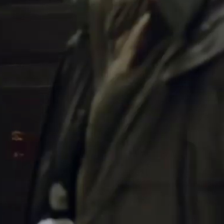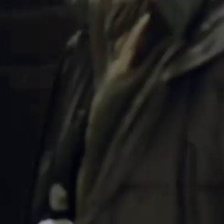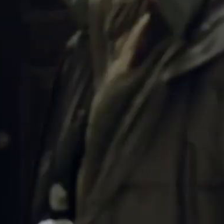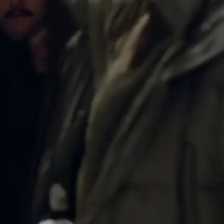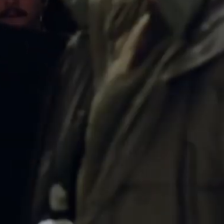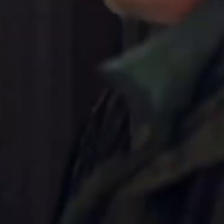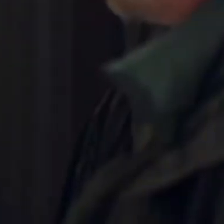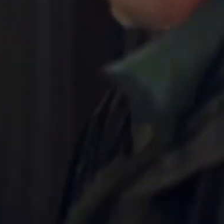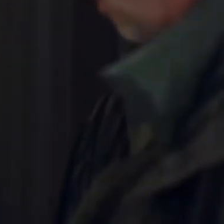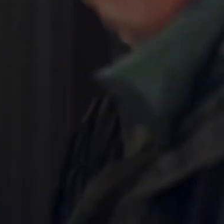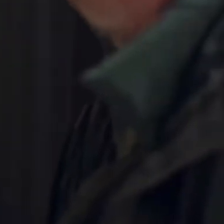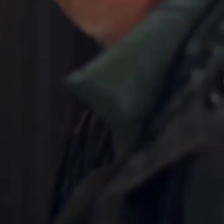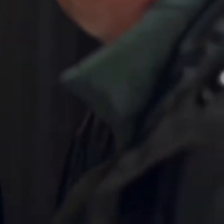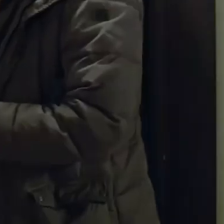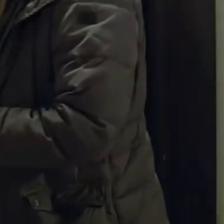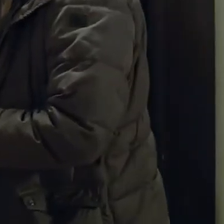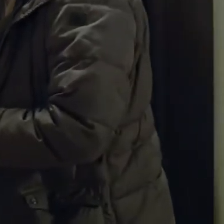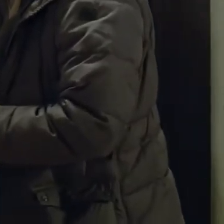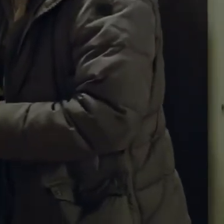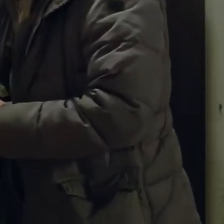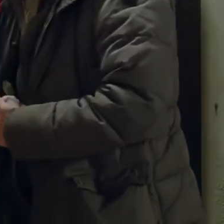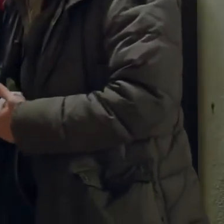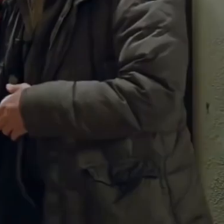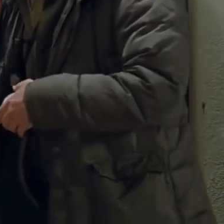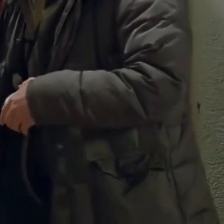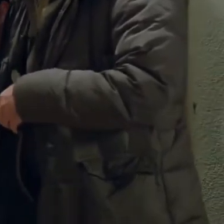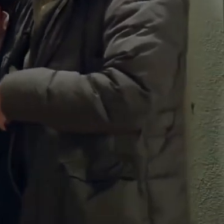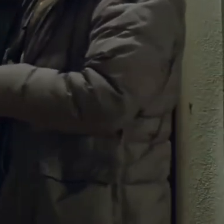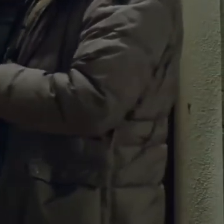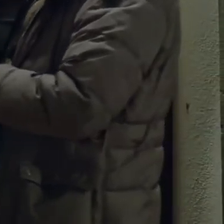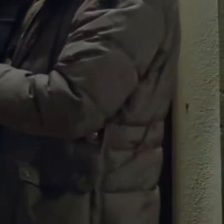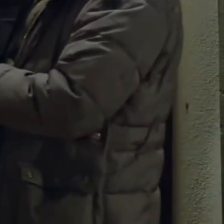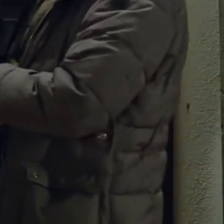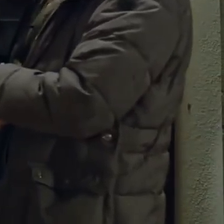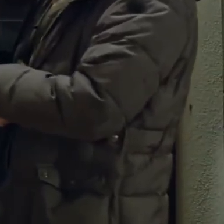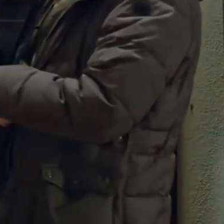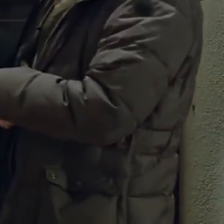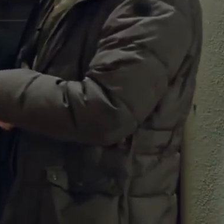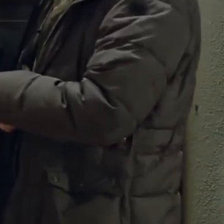İbrahim dudaklarını aralamıştı. Kapının açılmasıyla sustu. İsmail gülümsüyor.